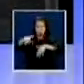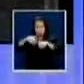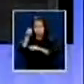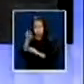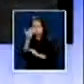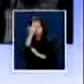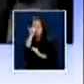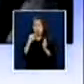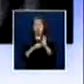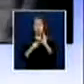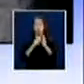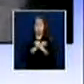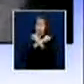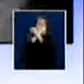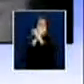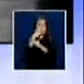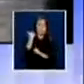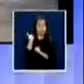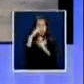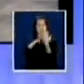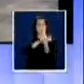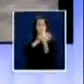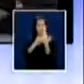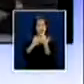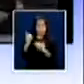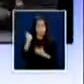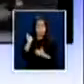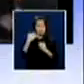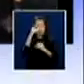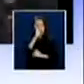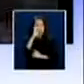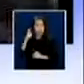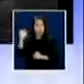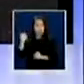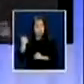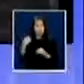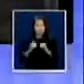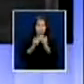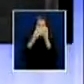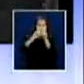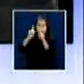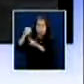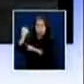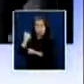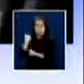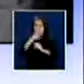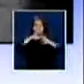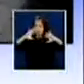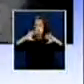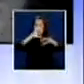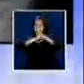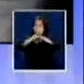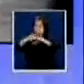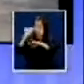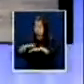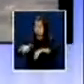กุมช่วงนั้นที่มีการสูญเสียมากครับถ้าพี่น้องจำได้เนี่ยทางรัฐบาลและสอชอได้เตือนไปแล้วว่